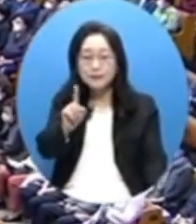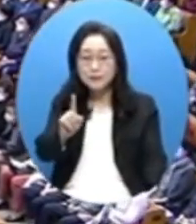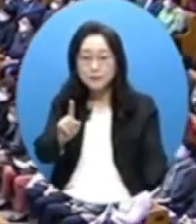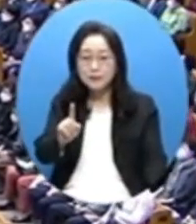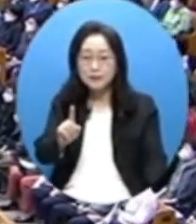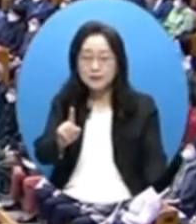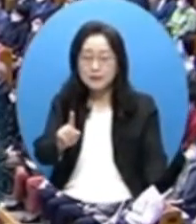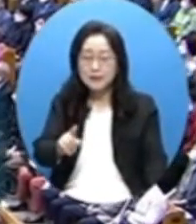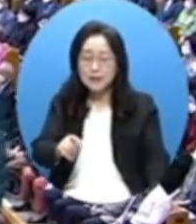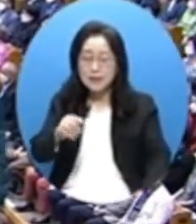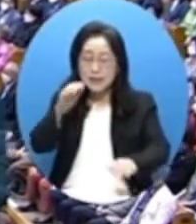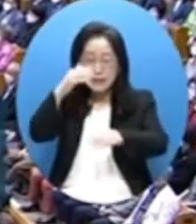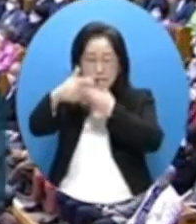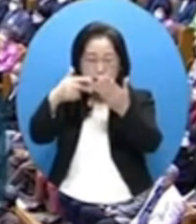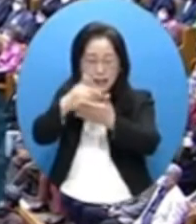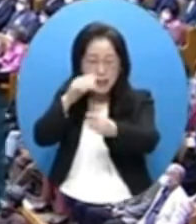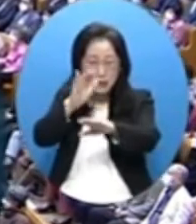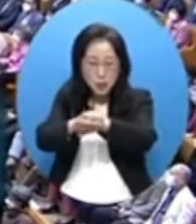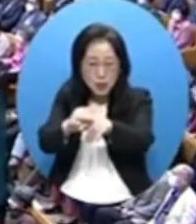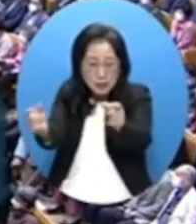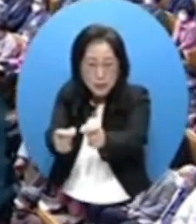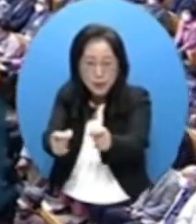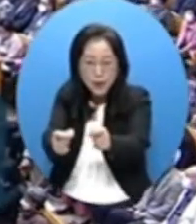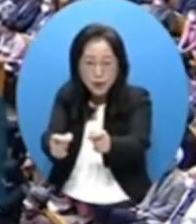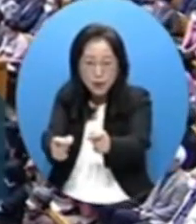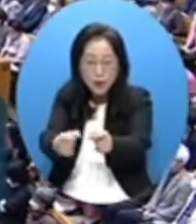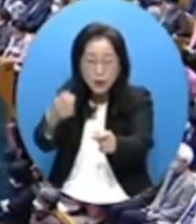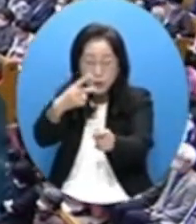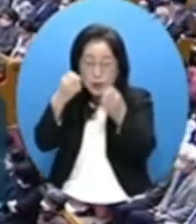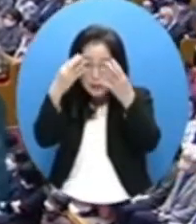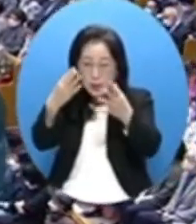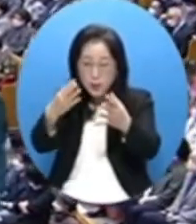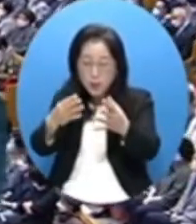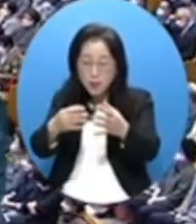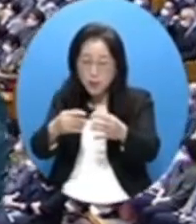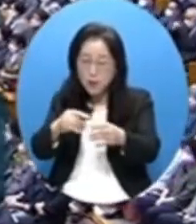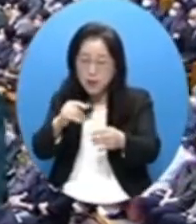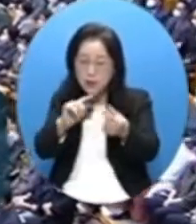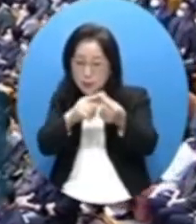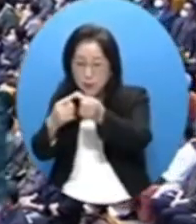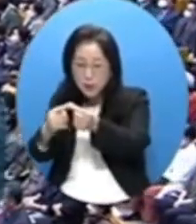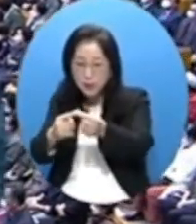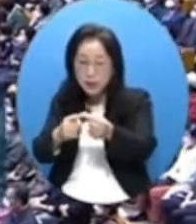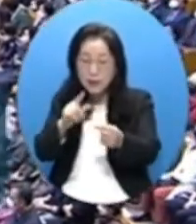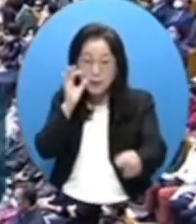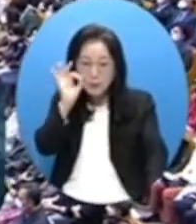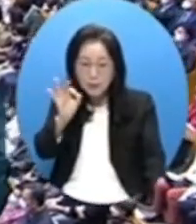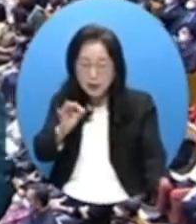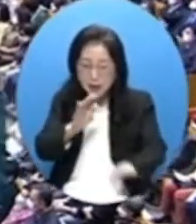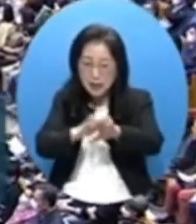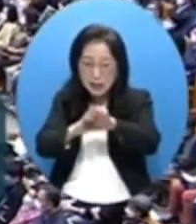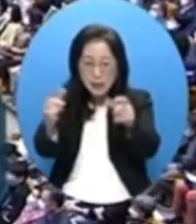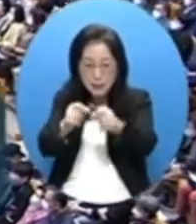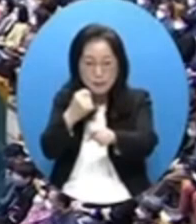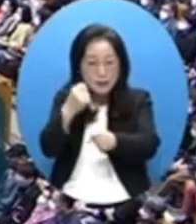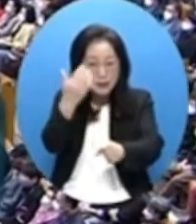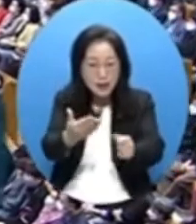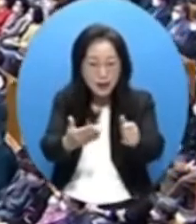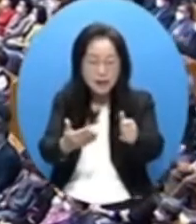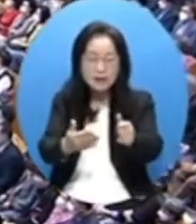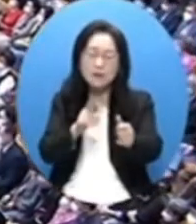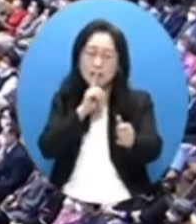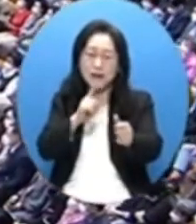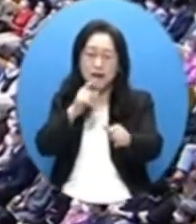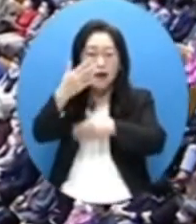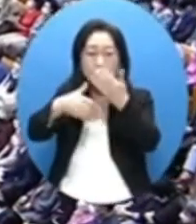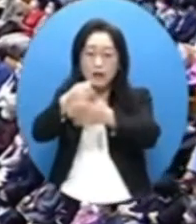성경에서는 야외손이 짧아졌느냐 새변역에서는 나의 손이 짧아지게라도 하느냐 이렇게 번역되어 있습니다 하나님의